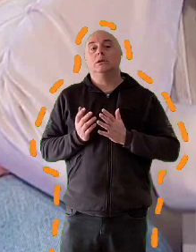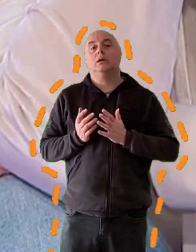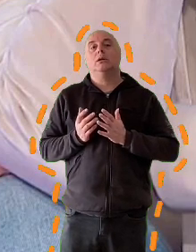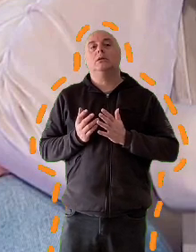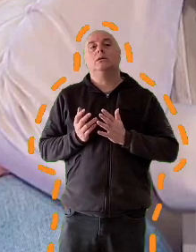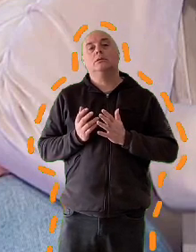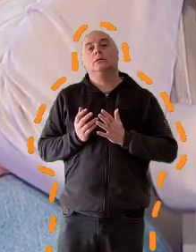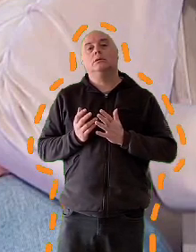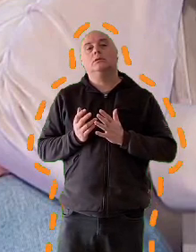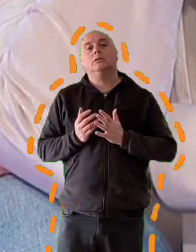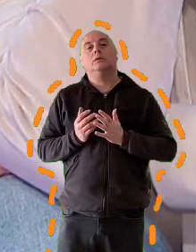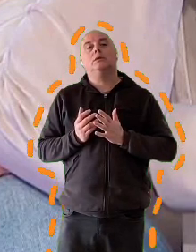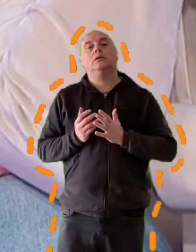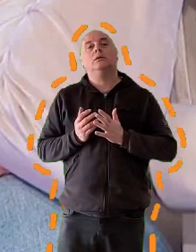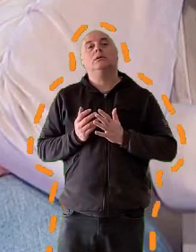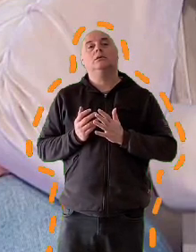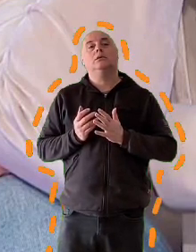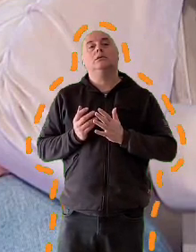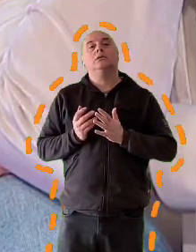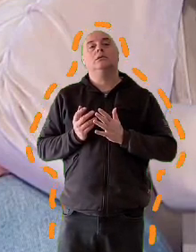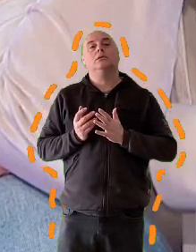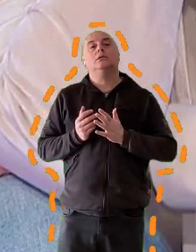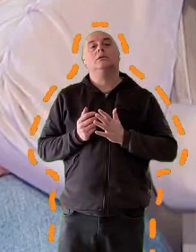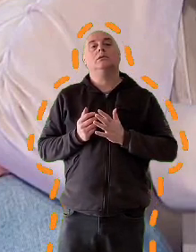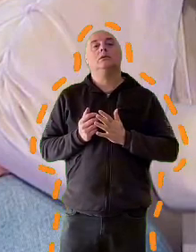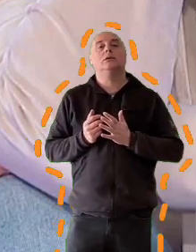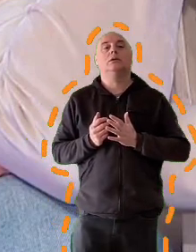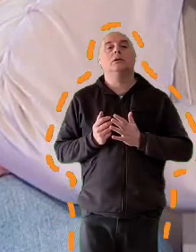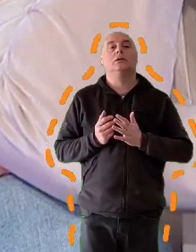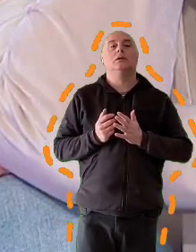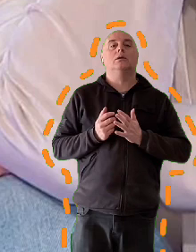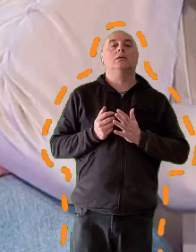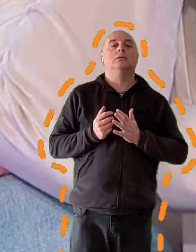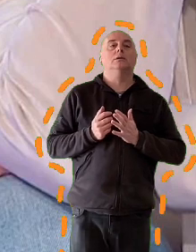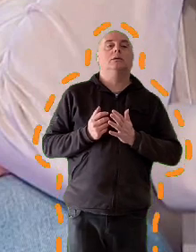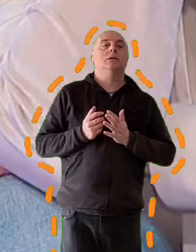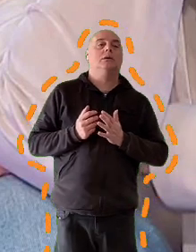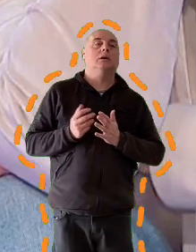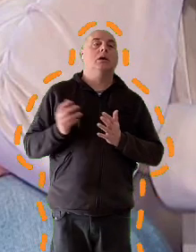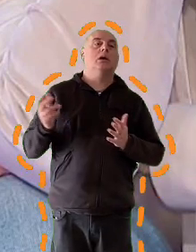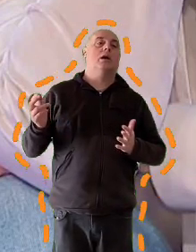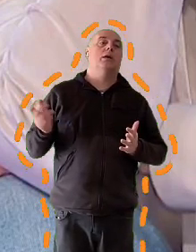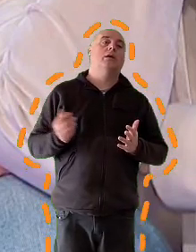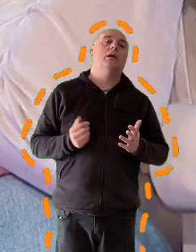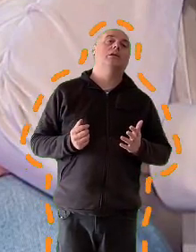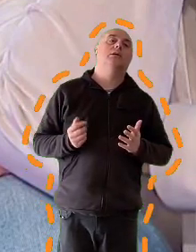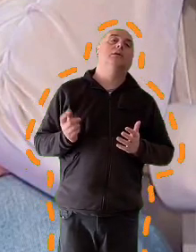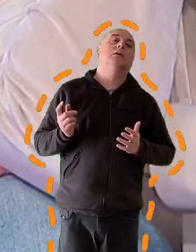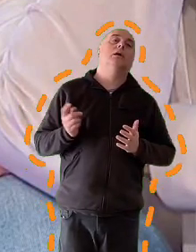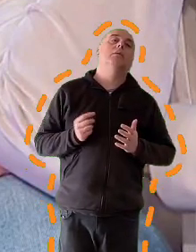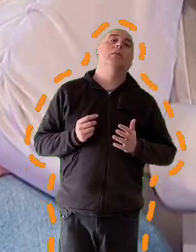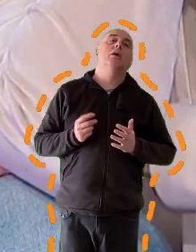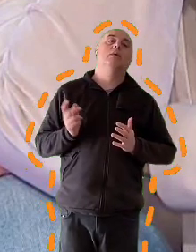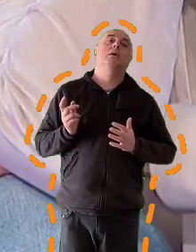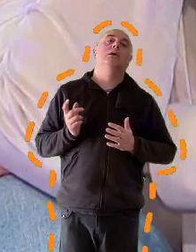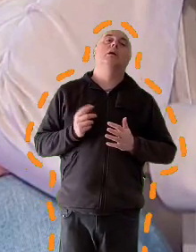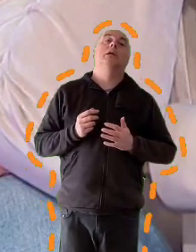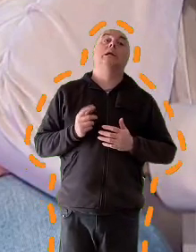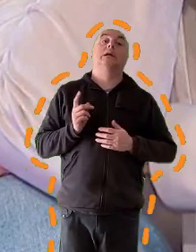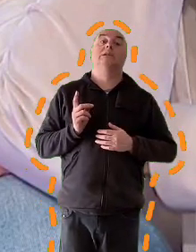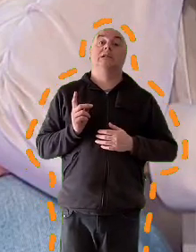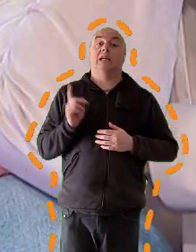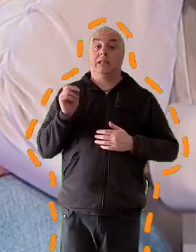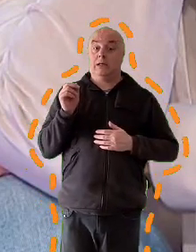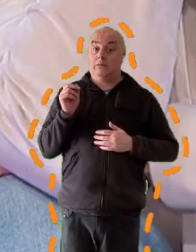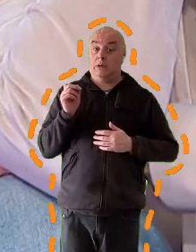tutto questo non sarebbe accaduto hai fatto tutto questo senza chiedere nulla unisci culture diverse